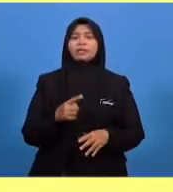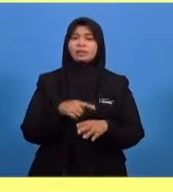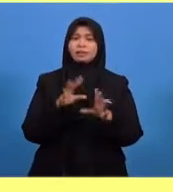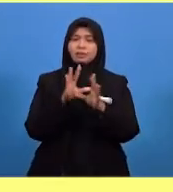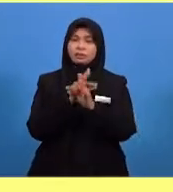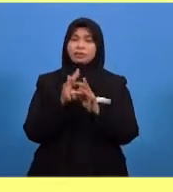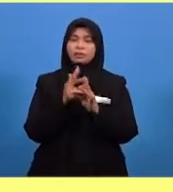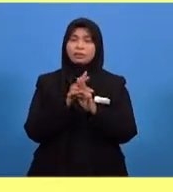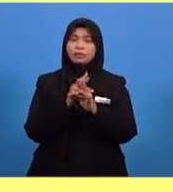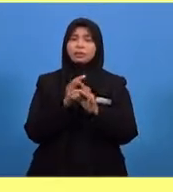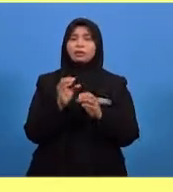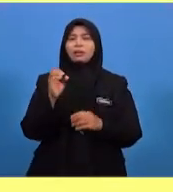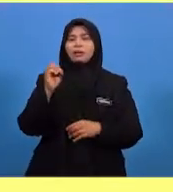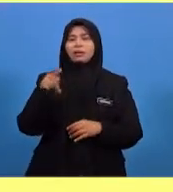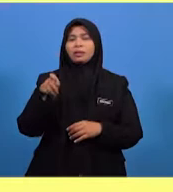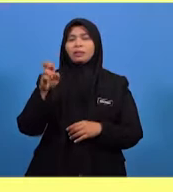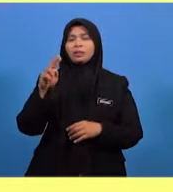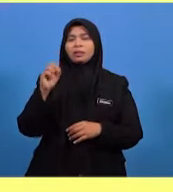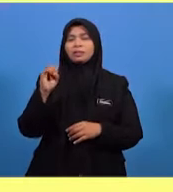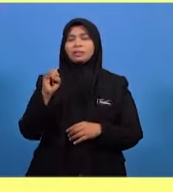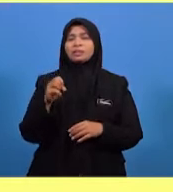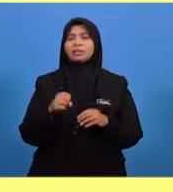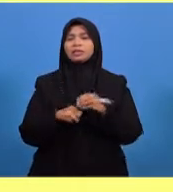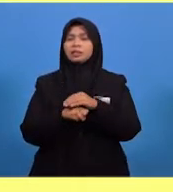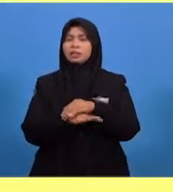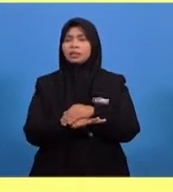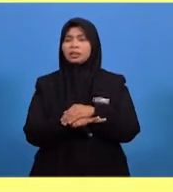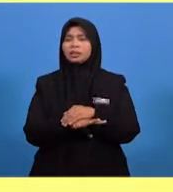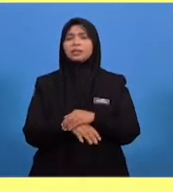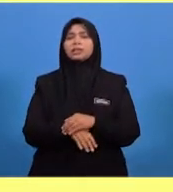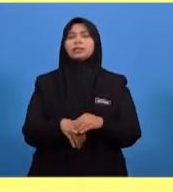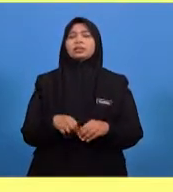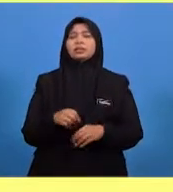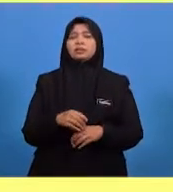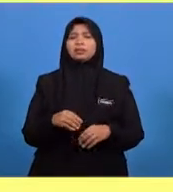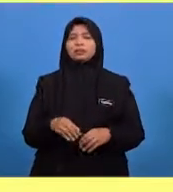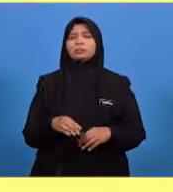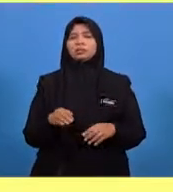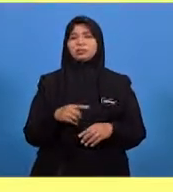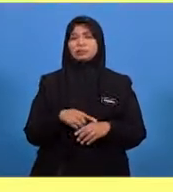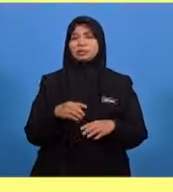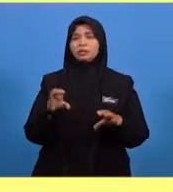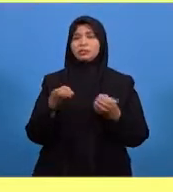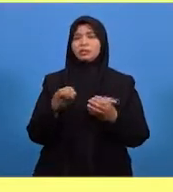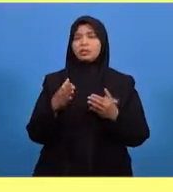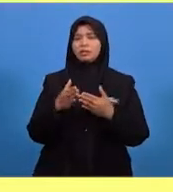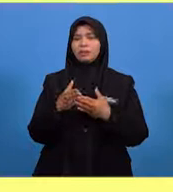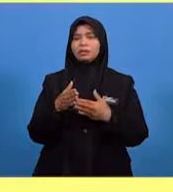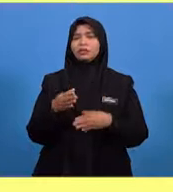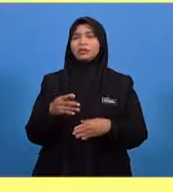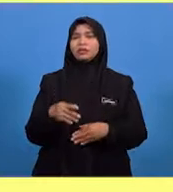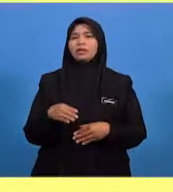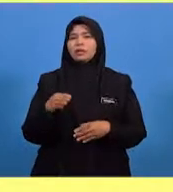Serawak operasi semut telah dilakukan oleh OST wedding Services recognition di